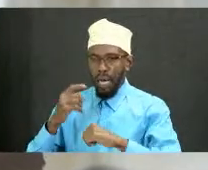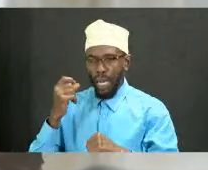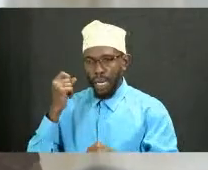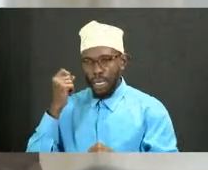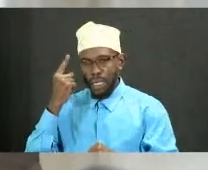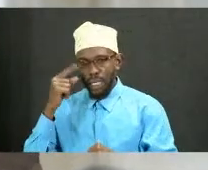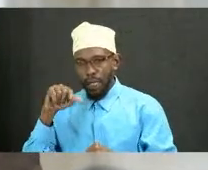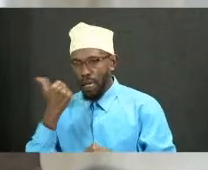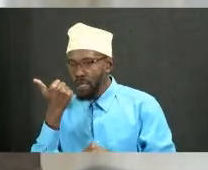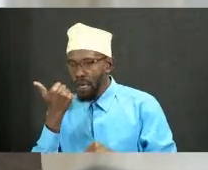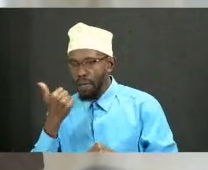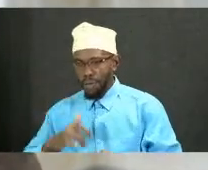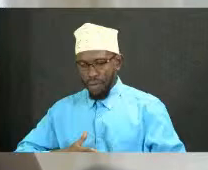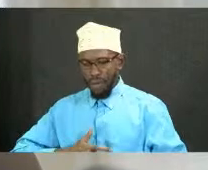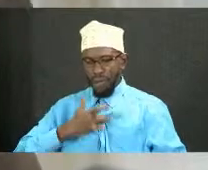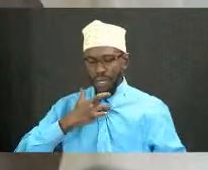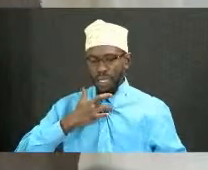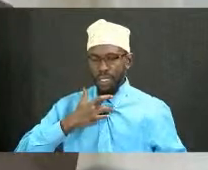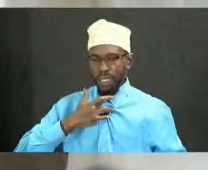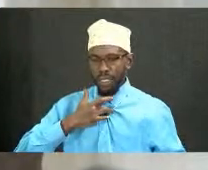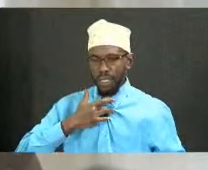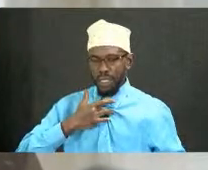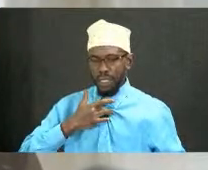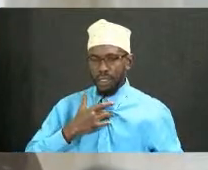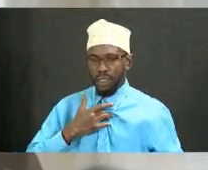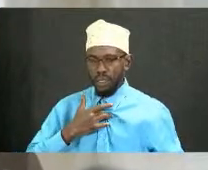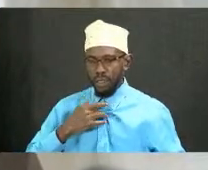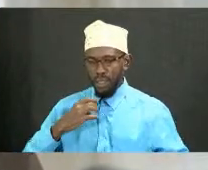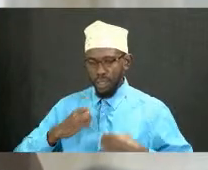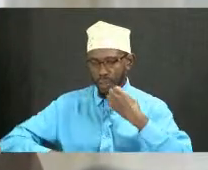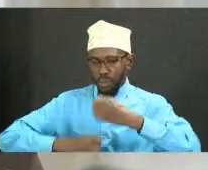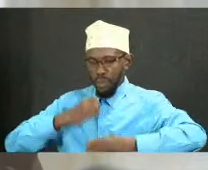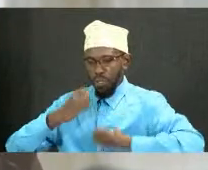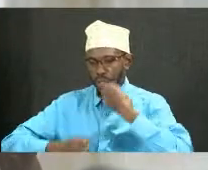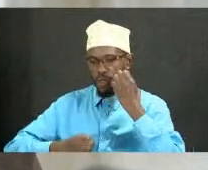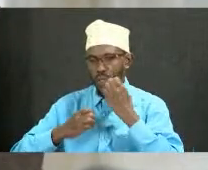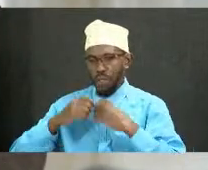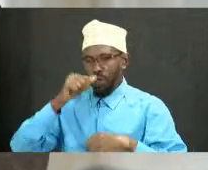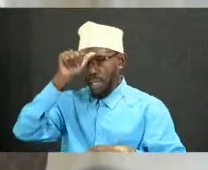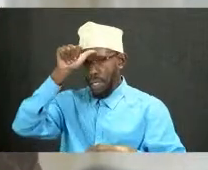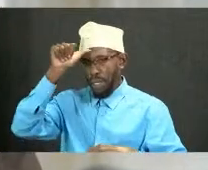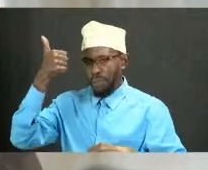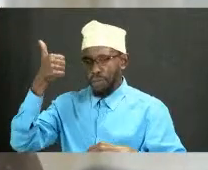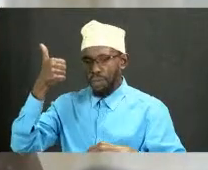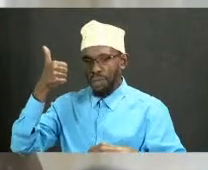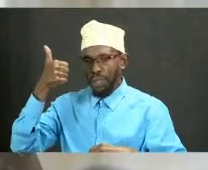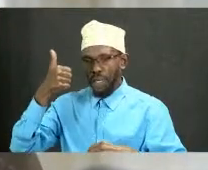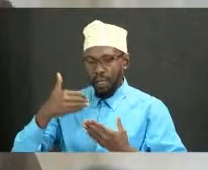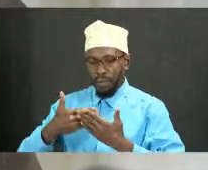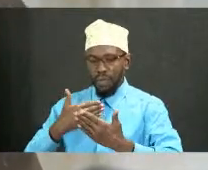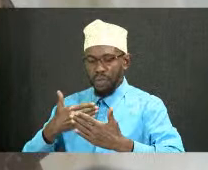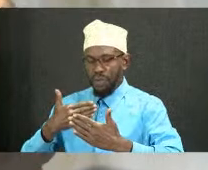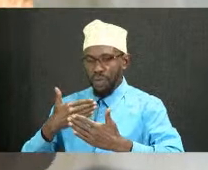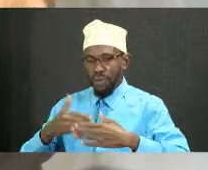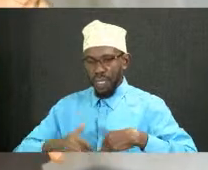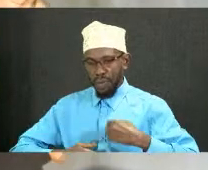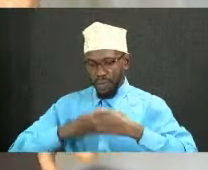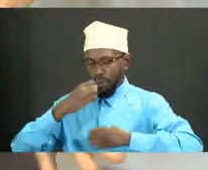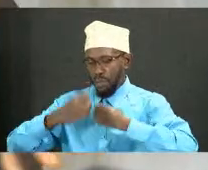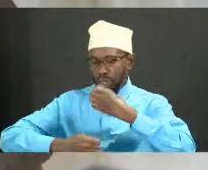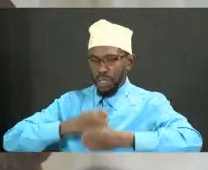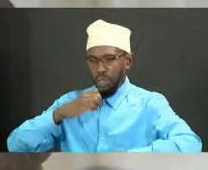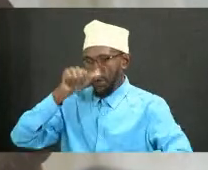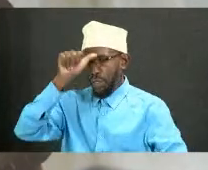kuelewa hisia za wenzangu. So that is in a nutshell what emotional intelligence is. So before mtu awe na